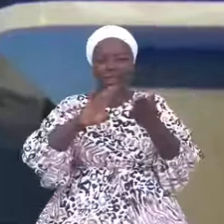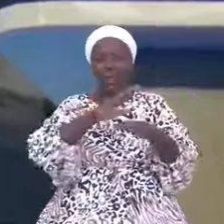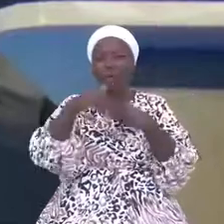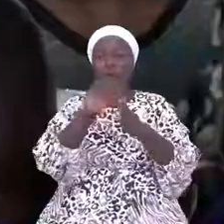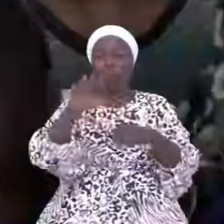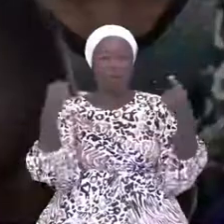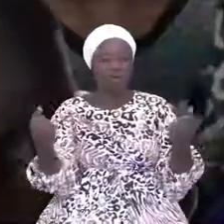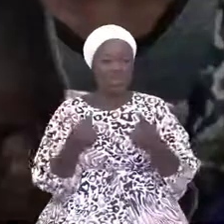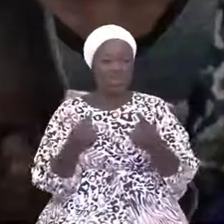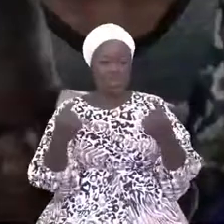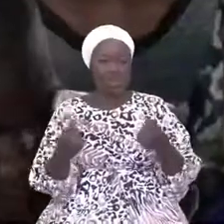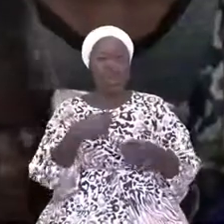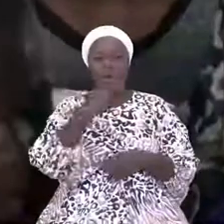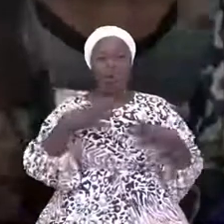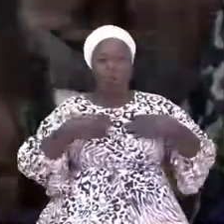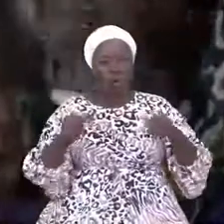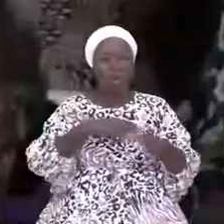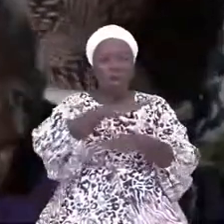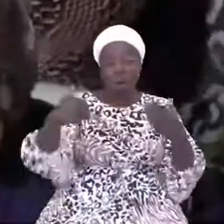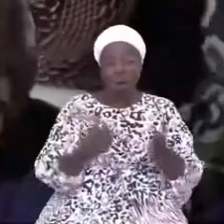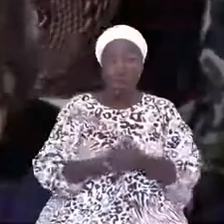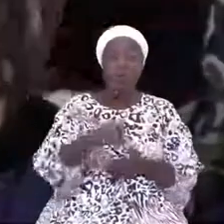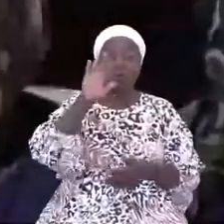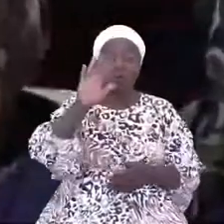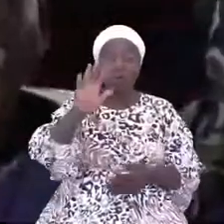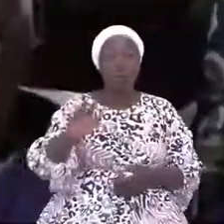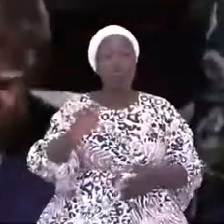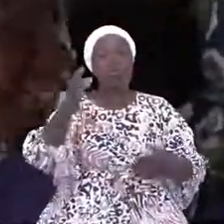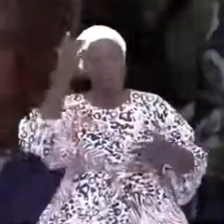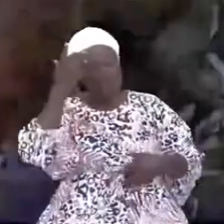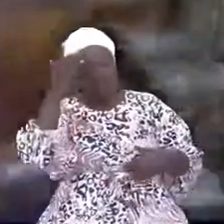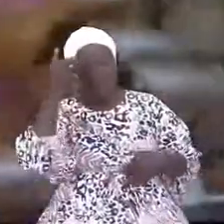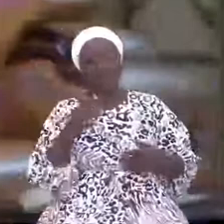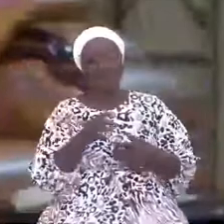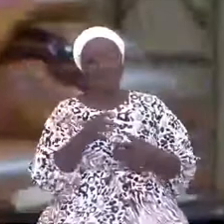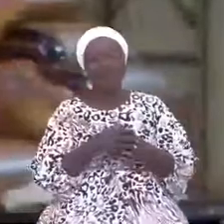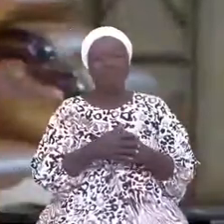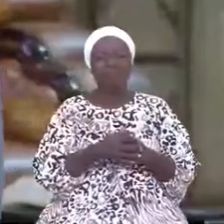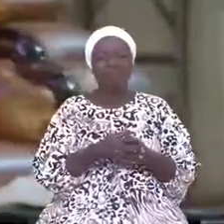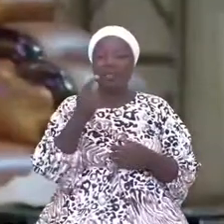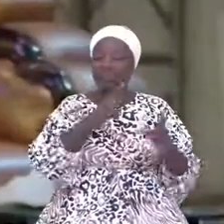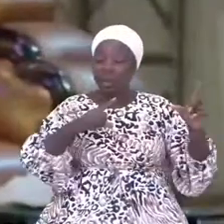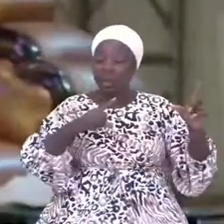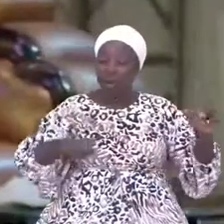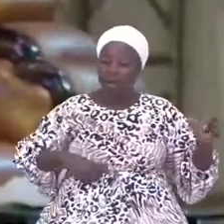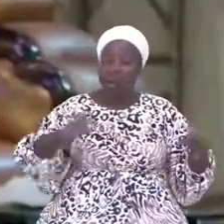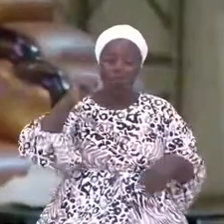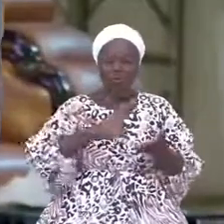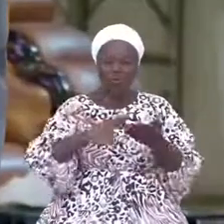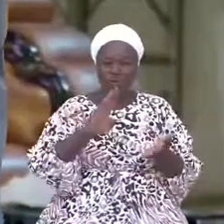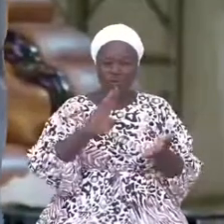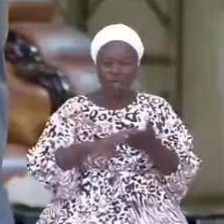C'est ce que tu auras ce soir. Il va pardonner toutes tes iniquités, qui guérit toutes tes